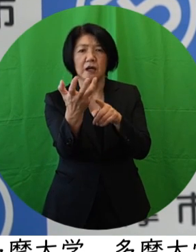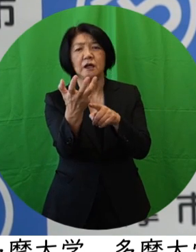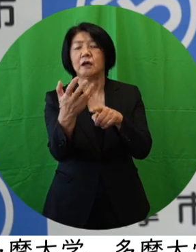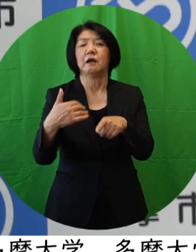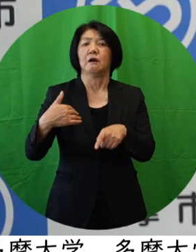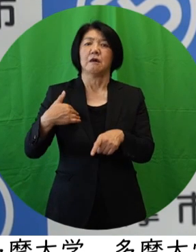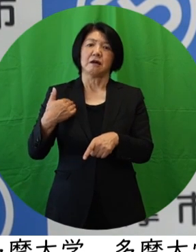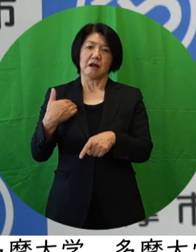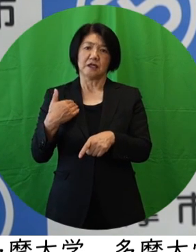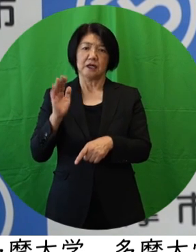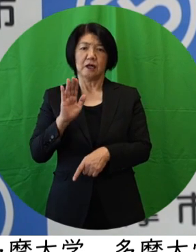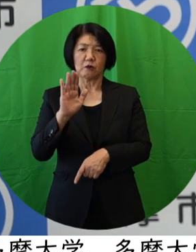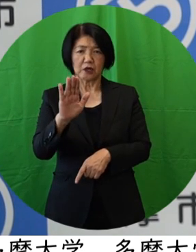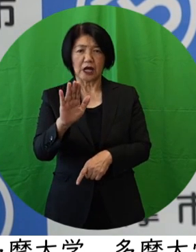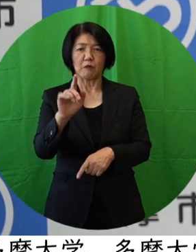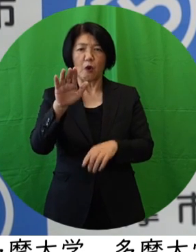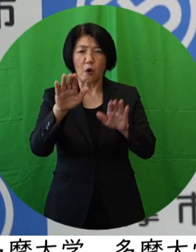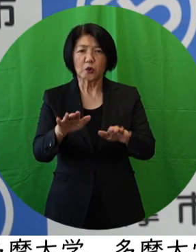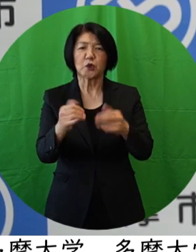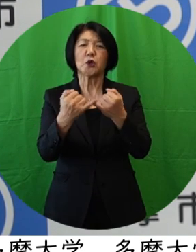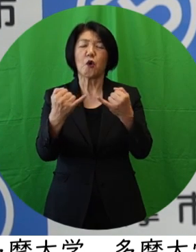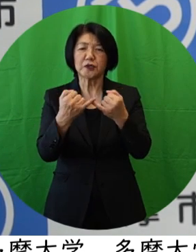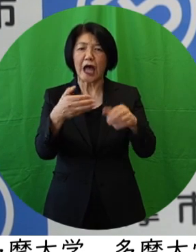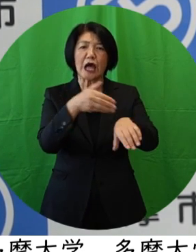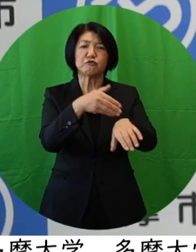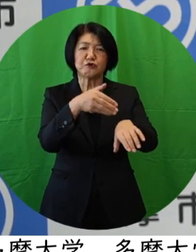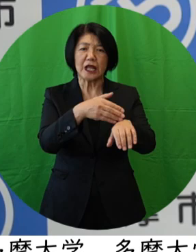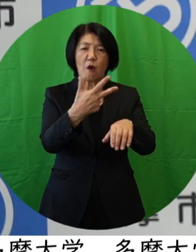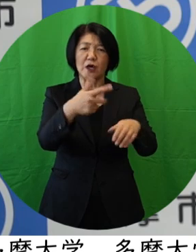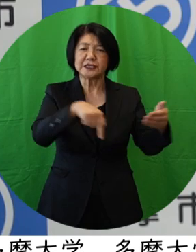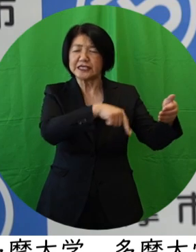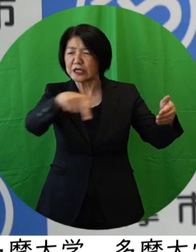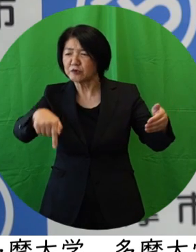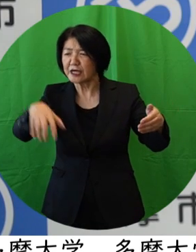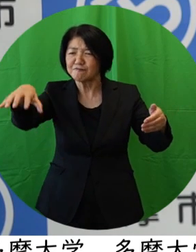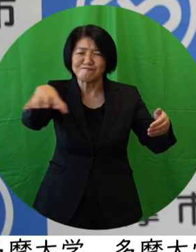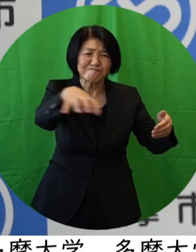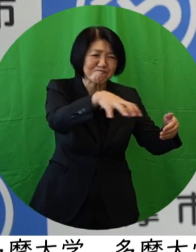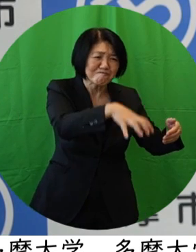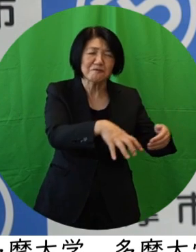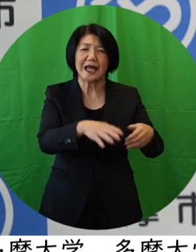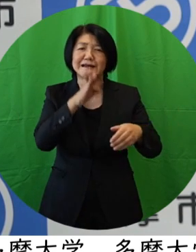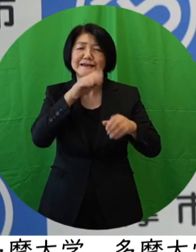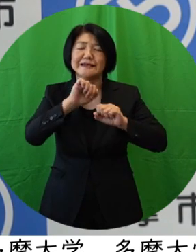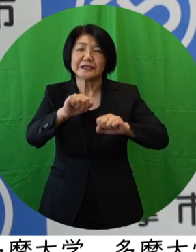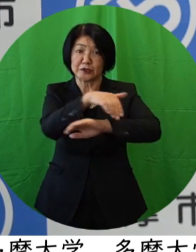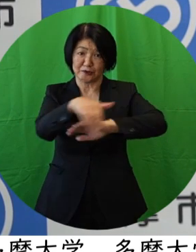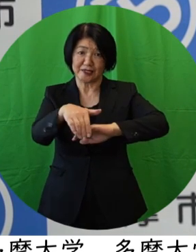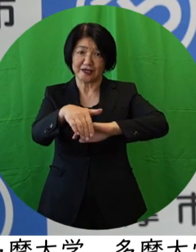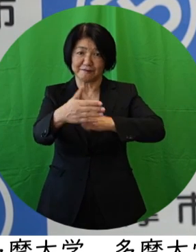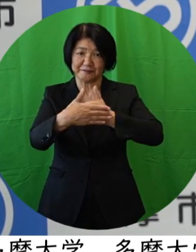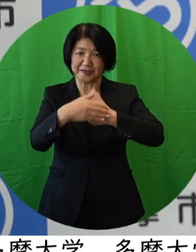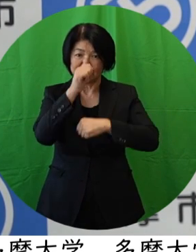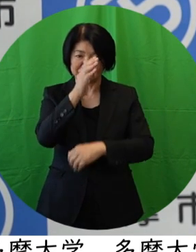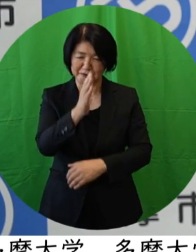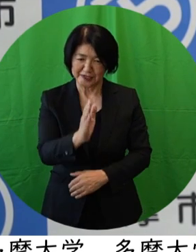んこれからもこのような訓練を市内の各地域で実施していきますのでご協力よろしくお願い